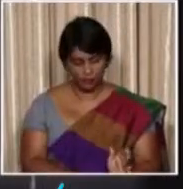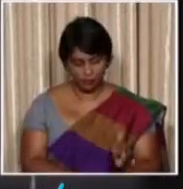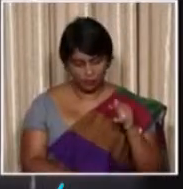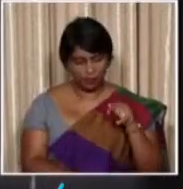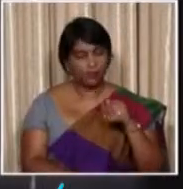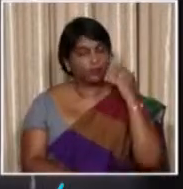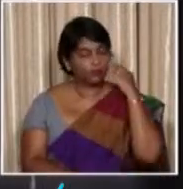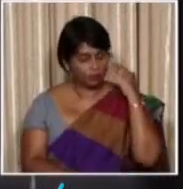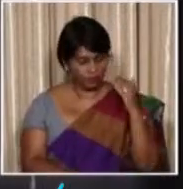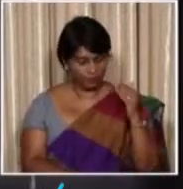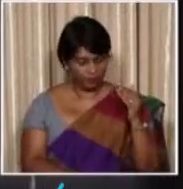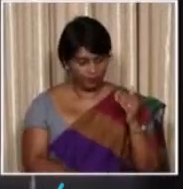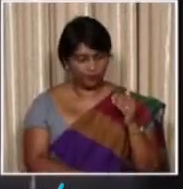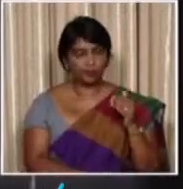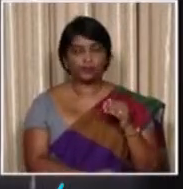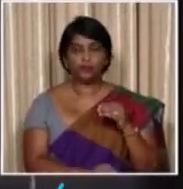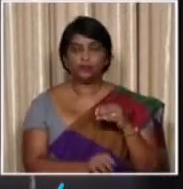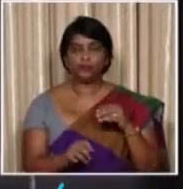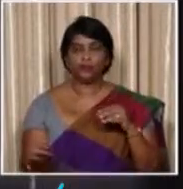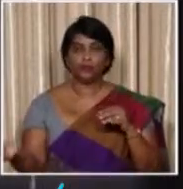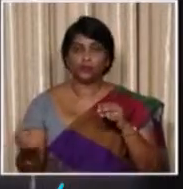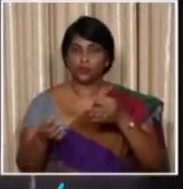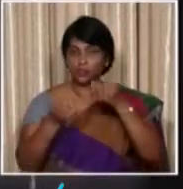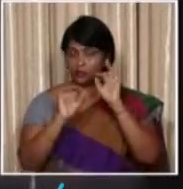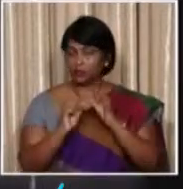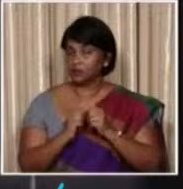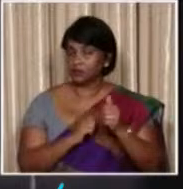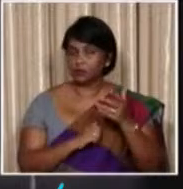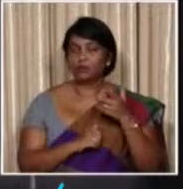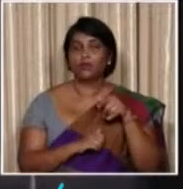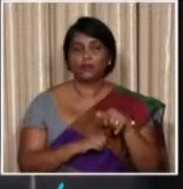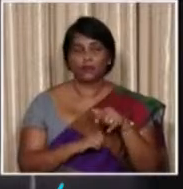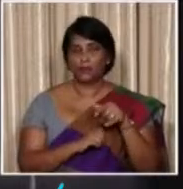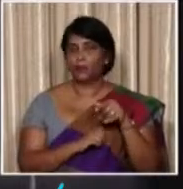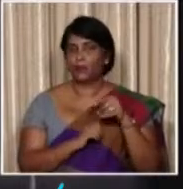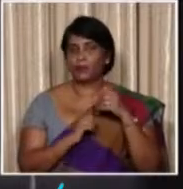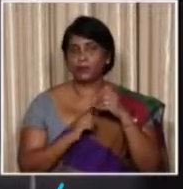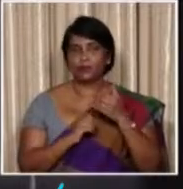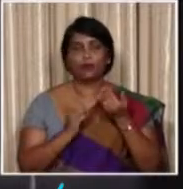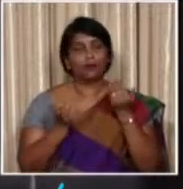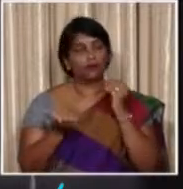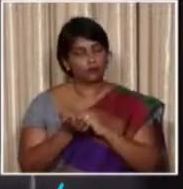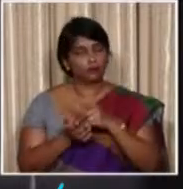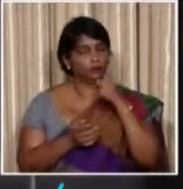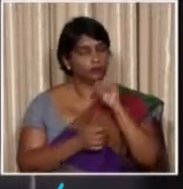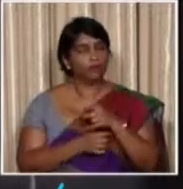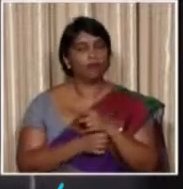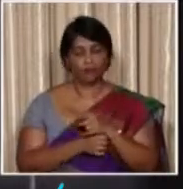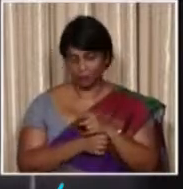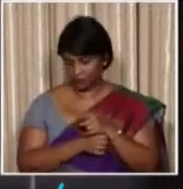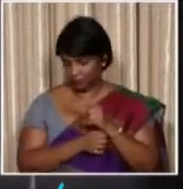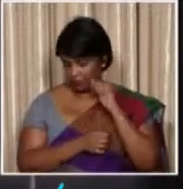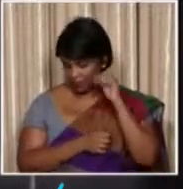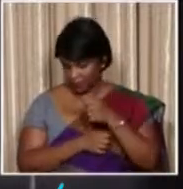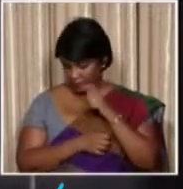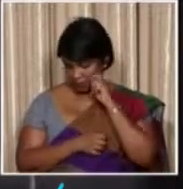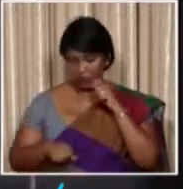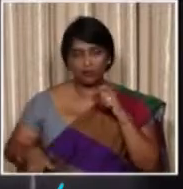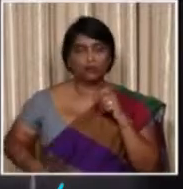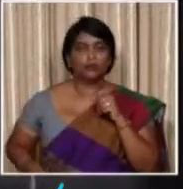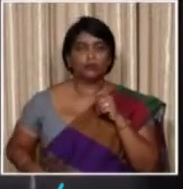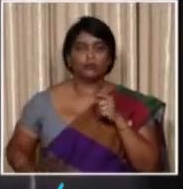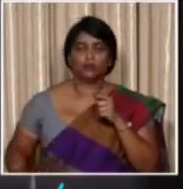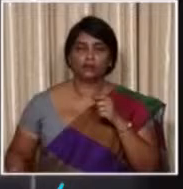ගැන නිසි පියවරක් නොගත්තොත් අනිවාර්යයෙන්ම නැවතත් ඒ ප්‍රදේශවල අලි මිනිස් ගැටුම් වර්ධනය